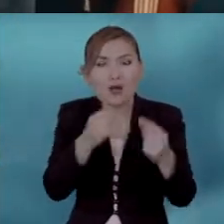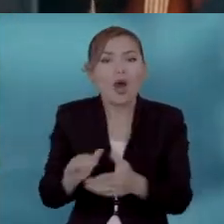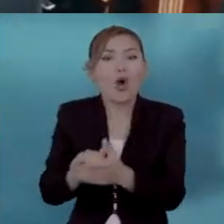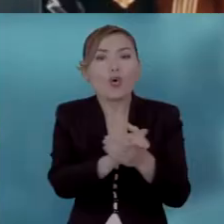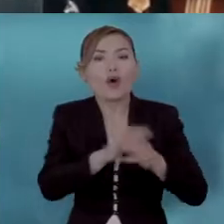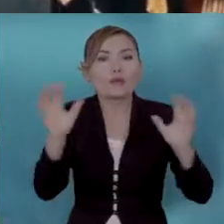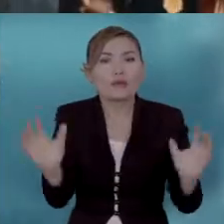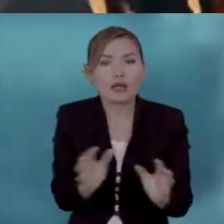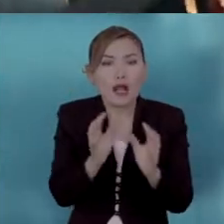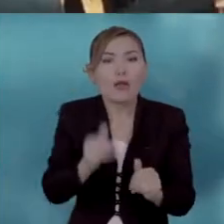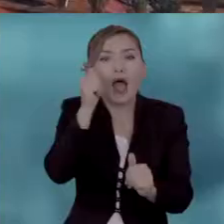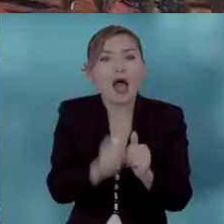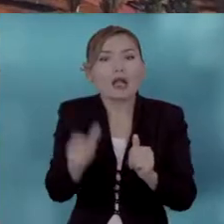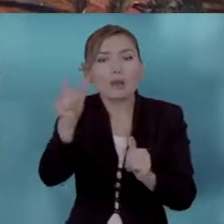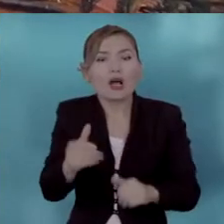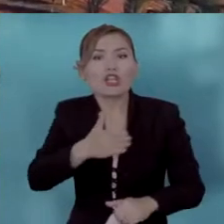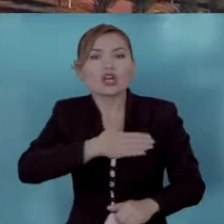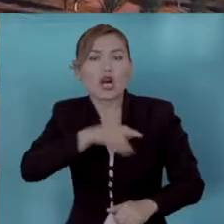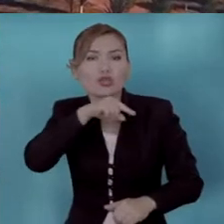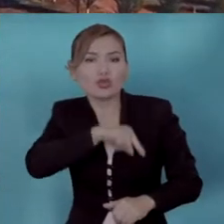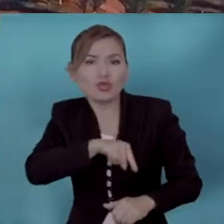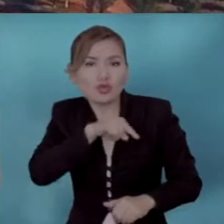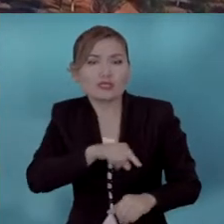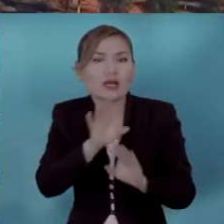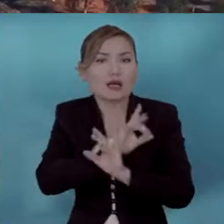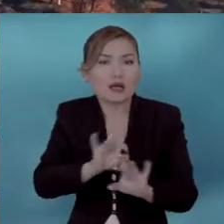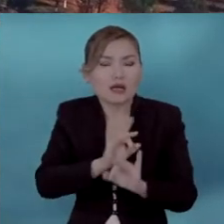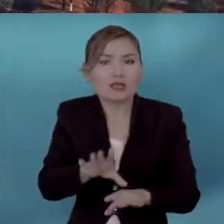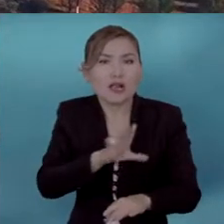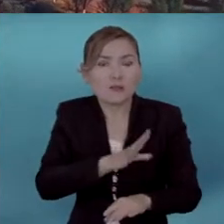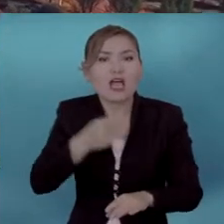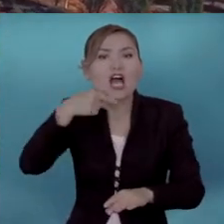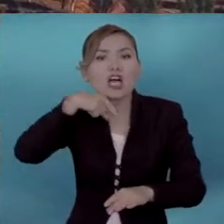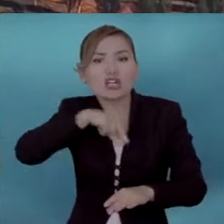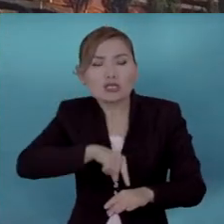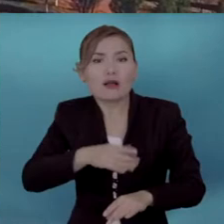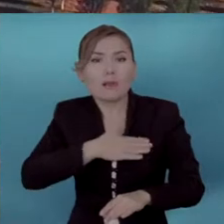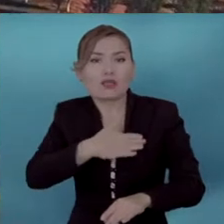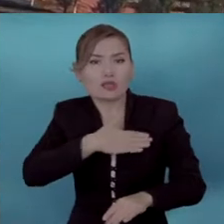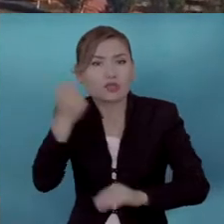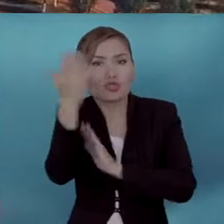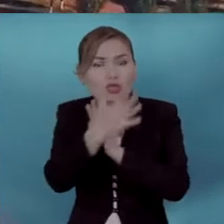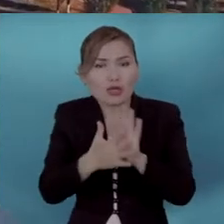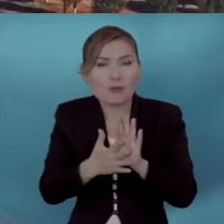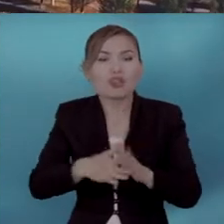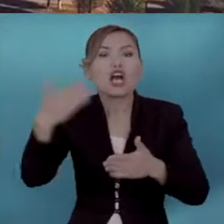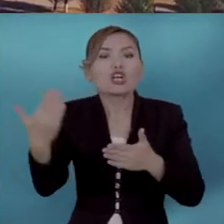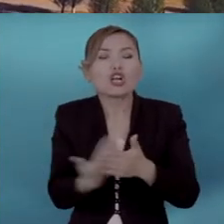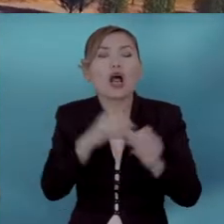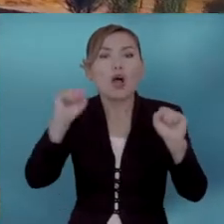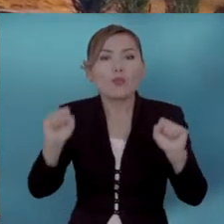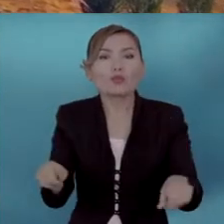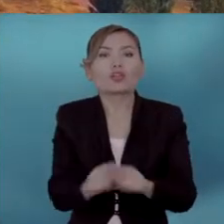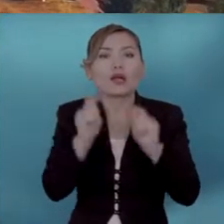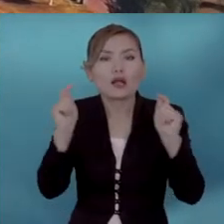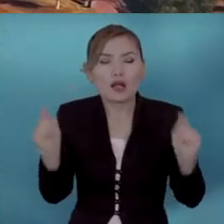пен жеке адамның жан дүниесі жайында сөз қозғады. Өз ішкі әлемімізді жете танып білу арқылы жаңа мүмкіндіктер